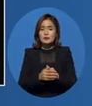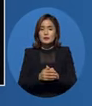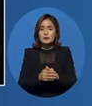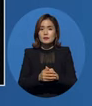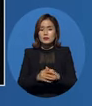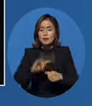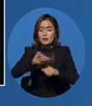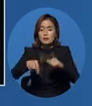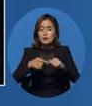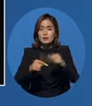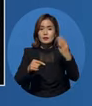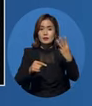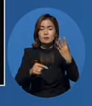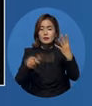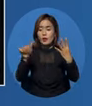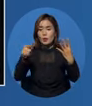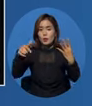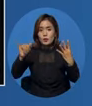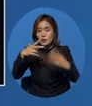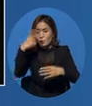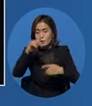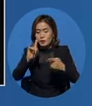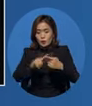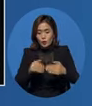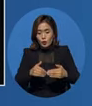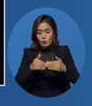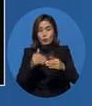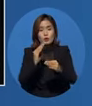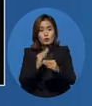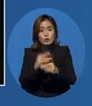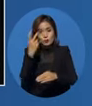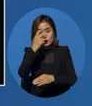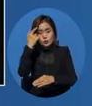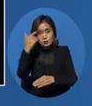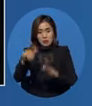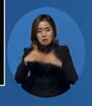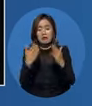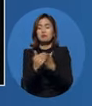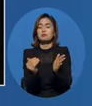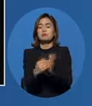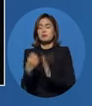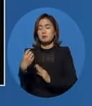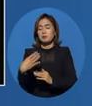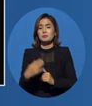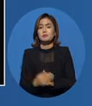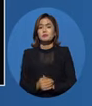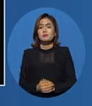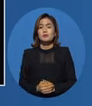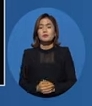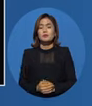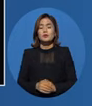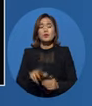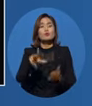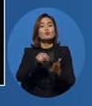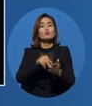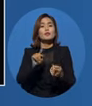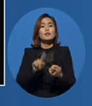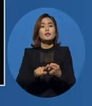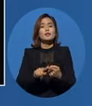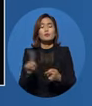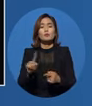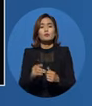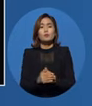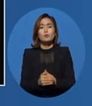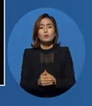기공사 를 제기하는 방안에 대해서 검토 하고 계신 살아나게 했다 는 말씀을 드렸습니다 그 하여튼 이 문제에 관해서는 그